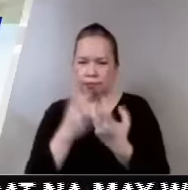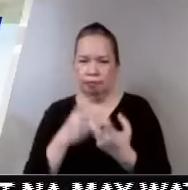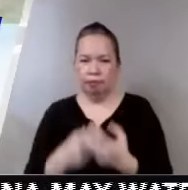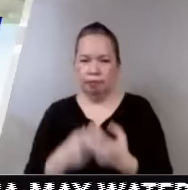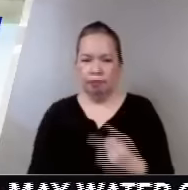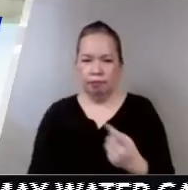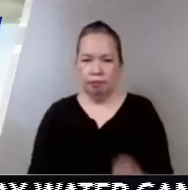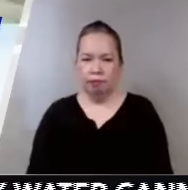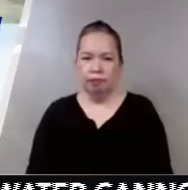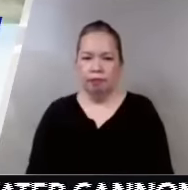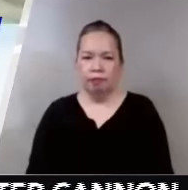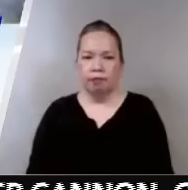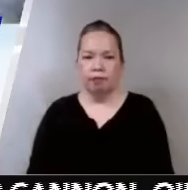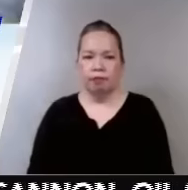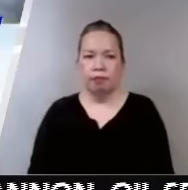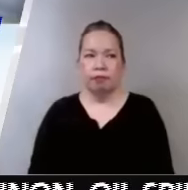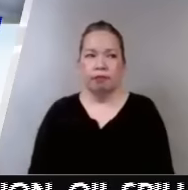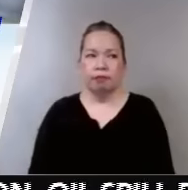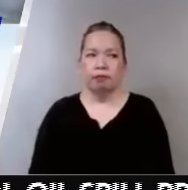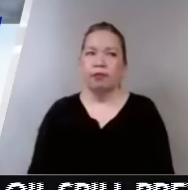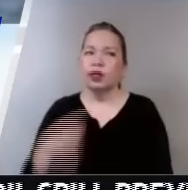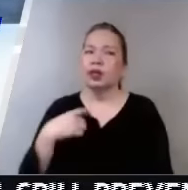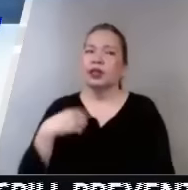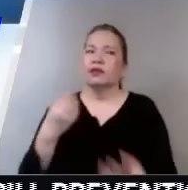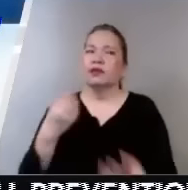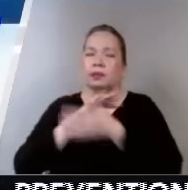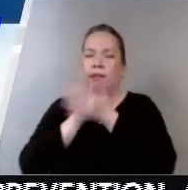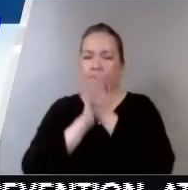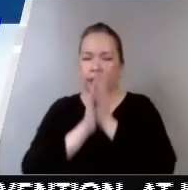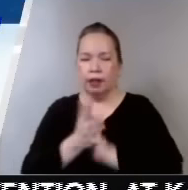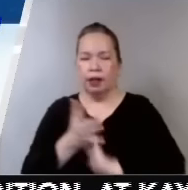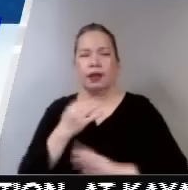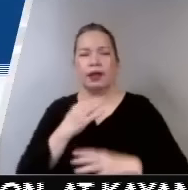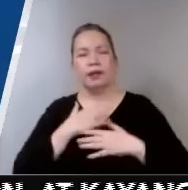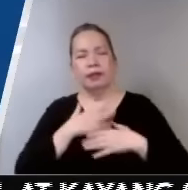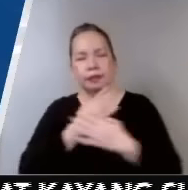yung peace of mind na makakapag-relax ka talaga.